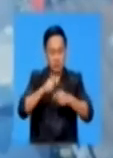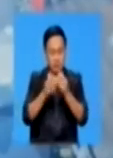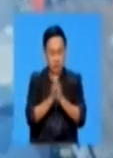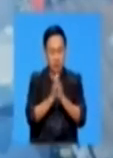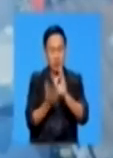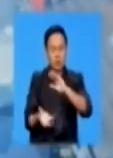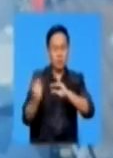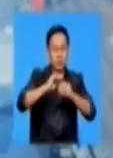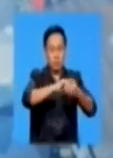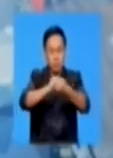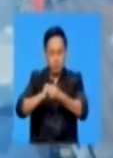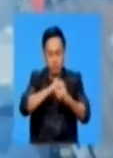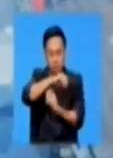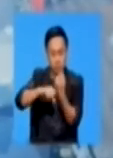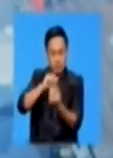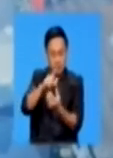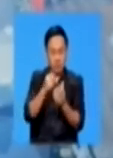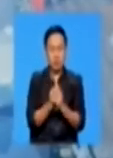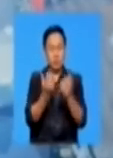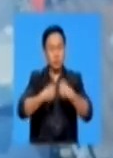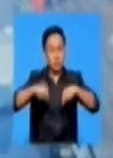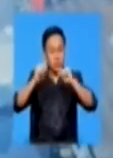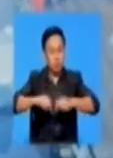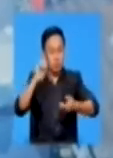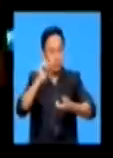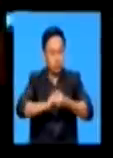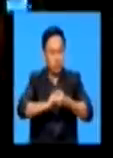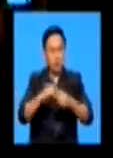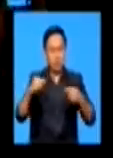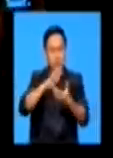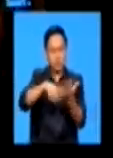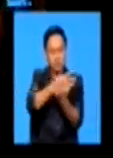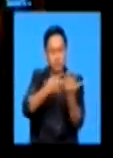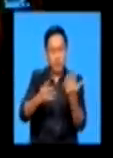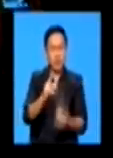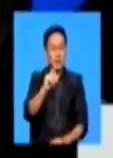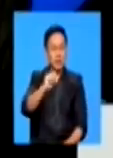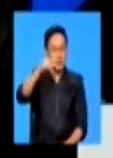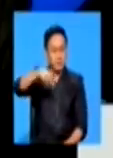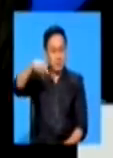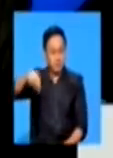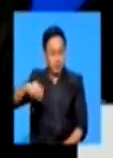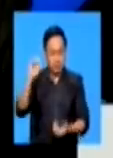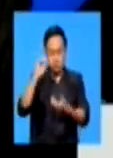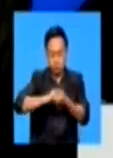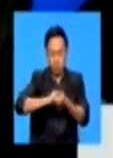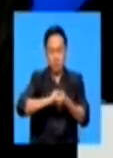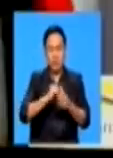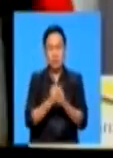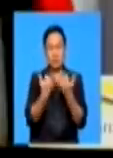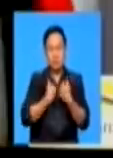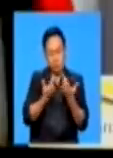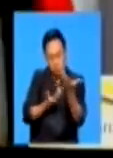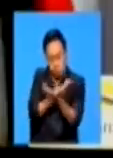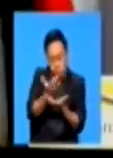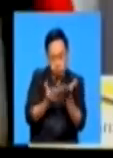ความร่วมมือทางเศรษฐกิจโดยเฉพาะความตกลงหุ้นส่วนยุทธศาสตร์เศรษฐกิจเอเชียแปซิฟิกหรือ TPP นะครับซึ่งจะต้องมีการพิจาร